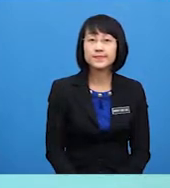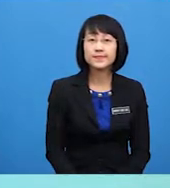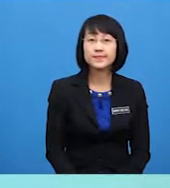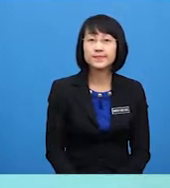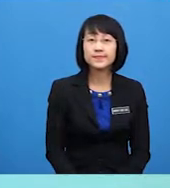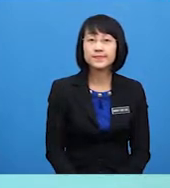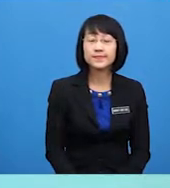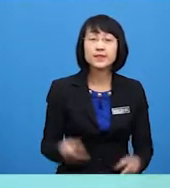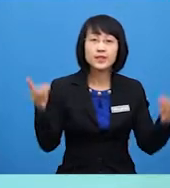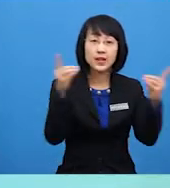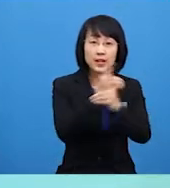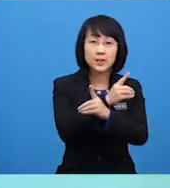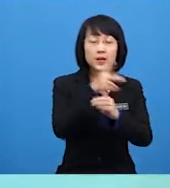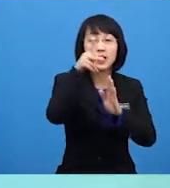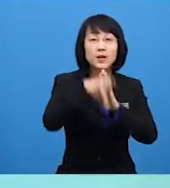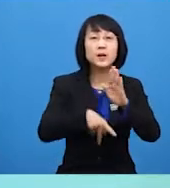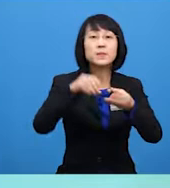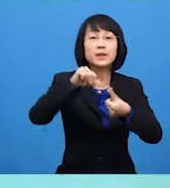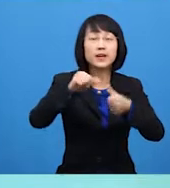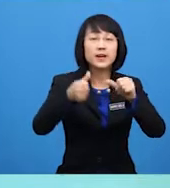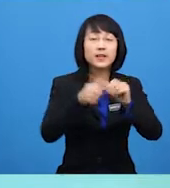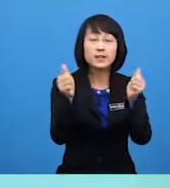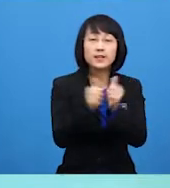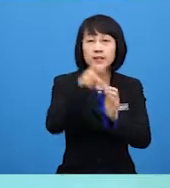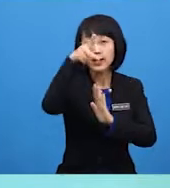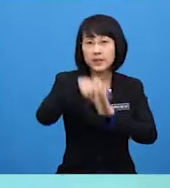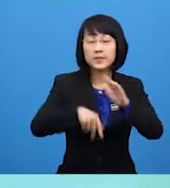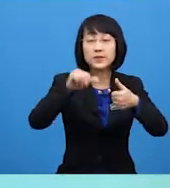Darabkan pengangka dengan pengangka, iaitu